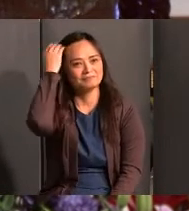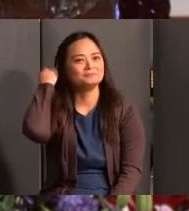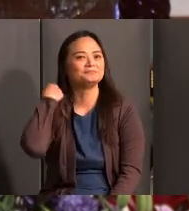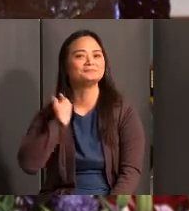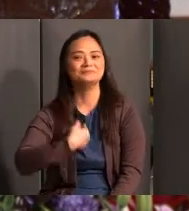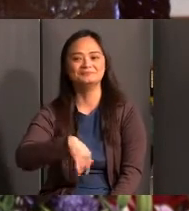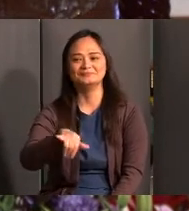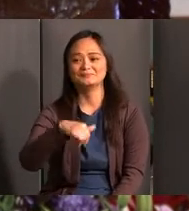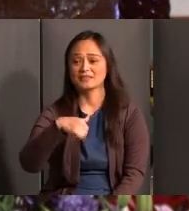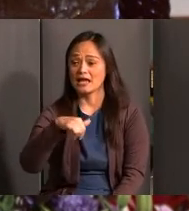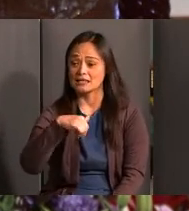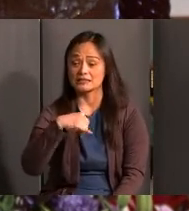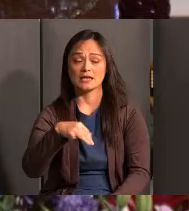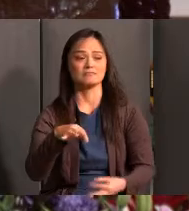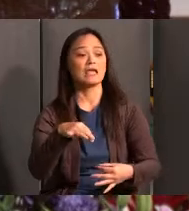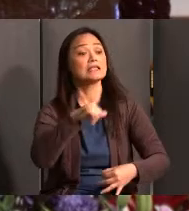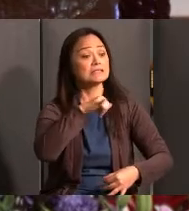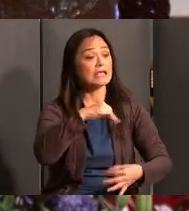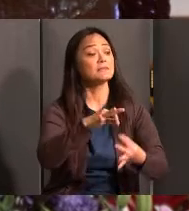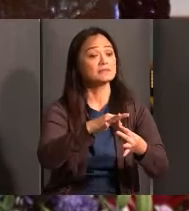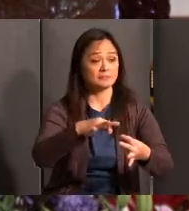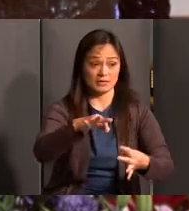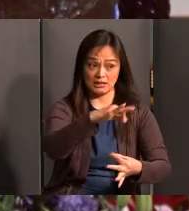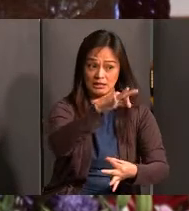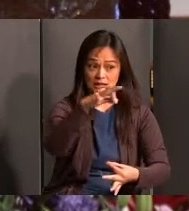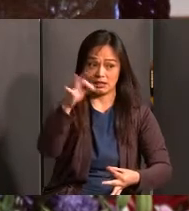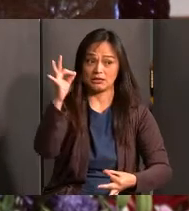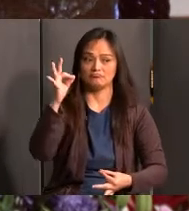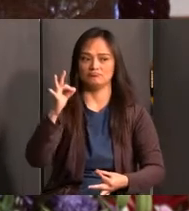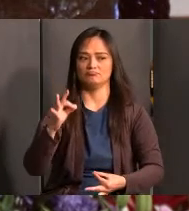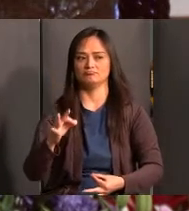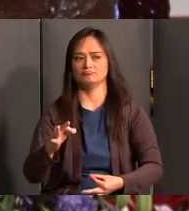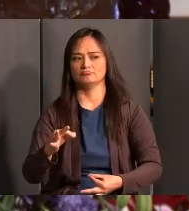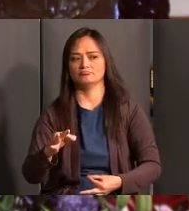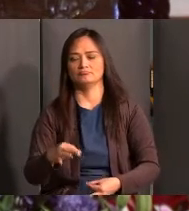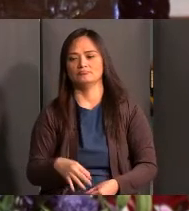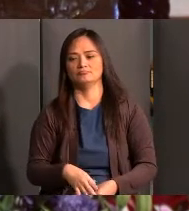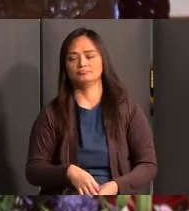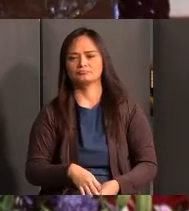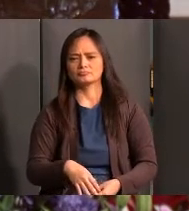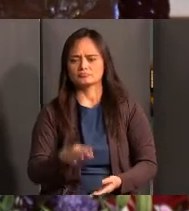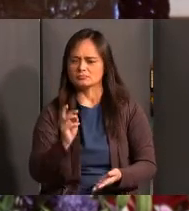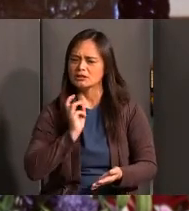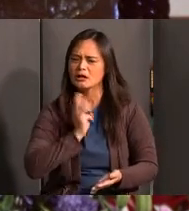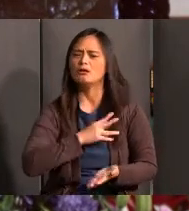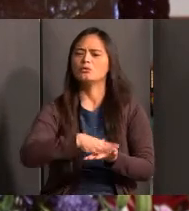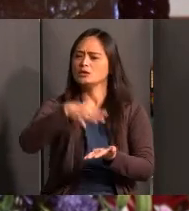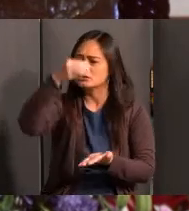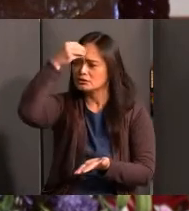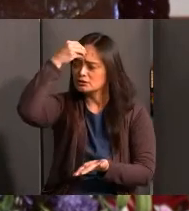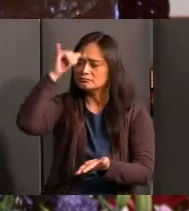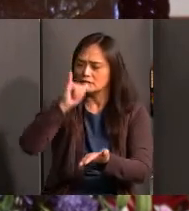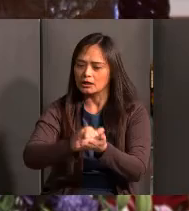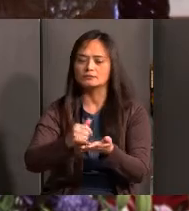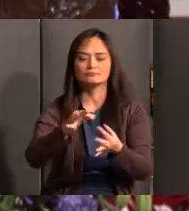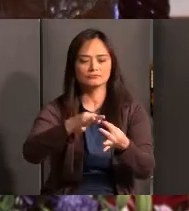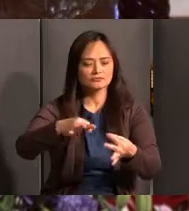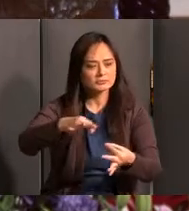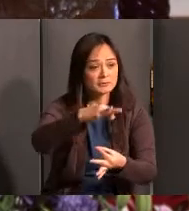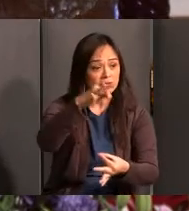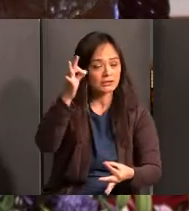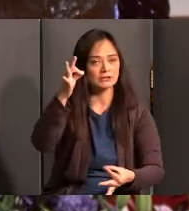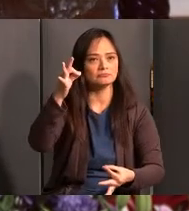Gayun po ang Espiritu sa atin. Maliban na matuto tayo na ang Espiritu